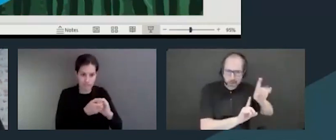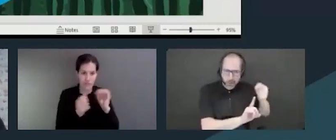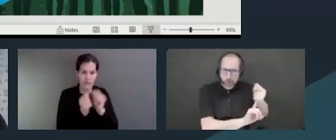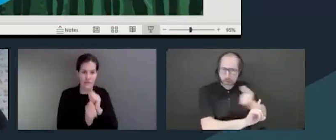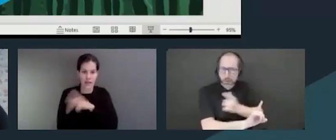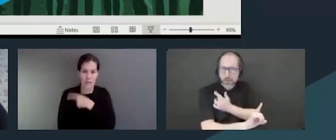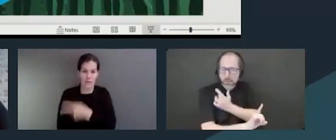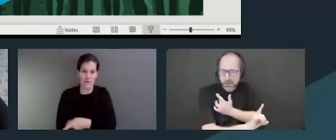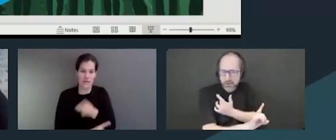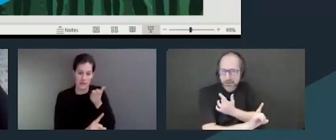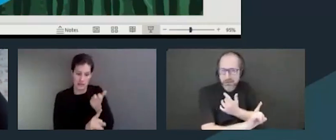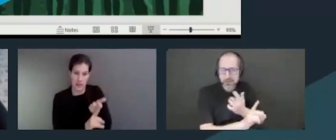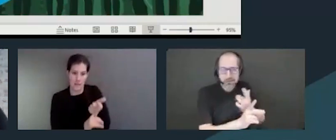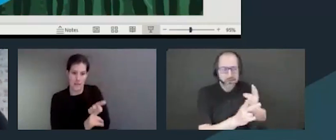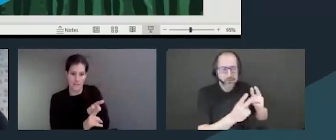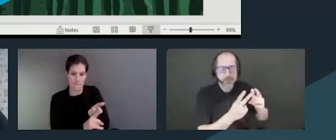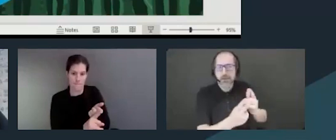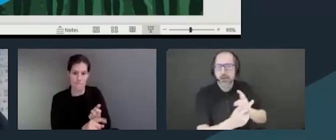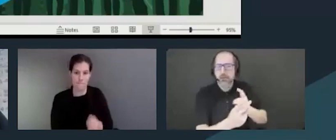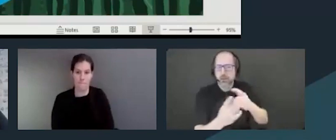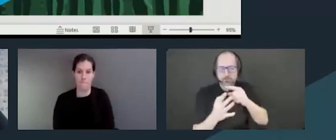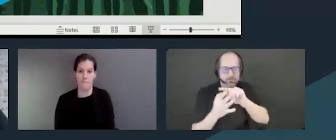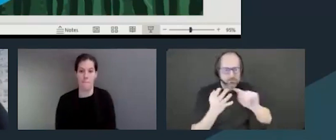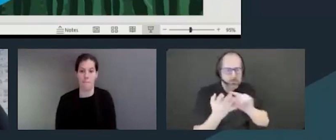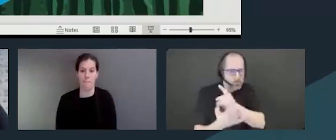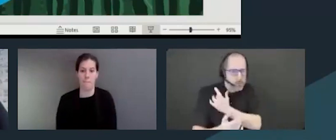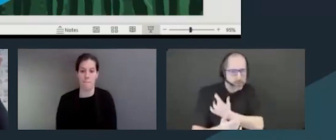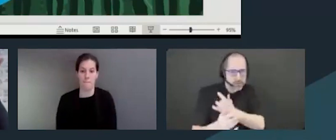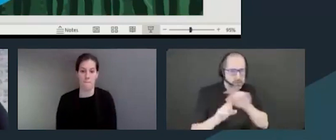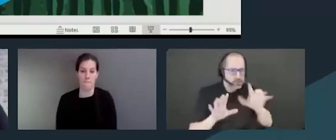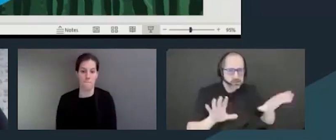nous parlons de l'immigration.